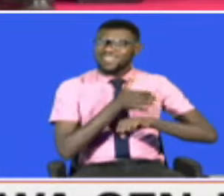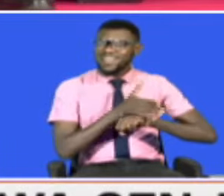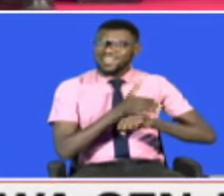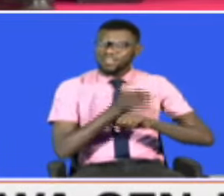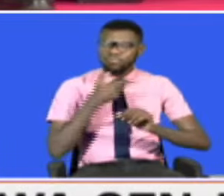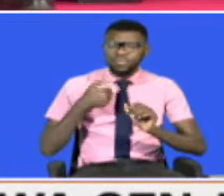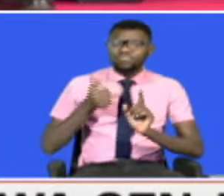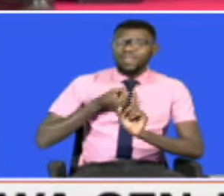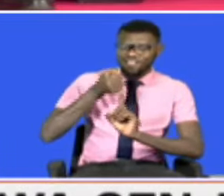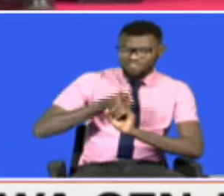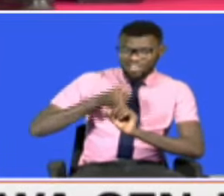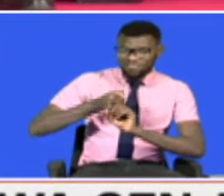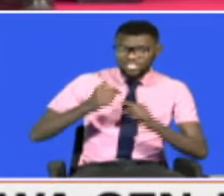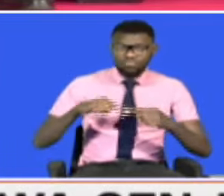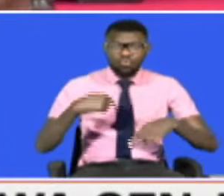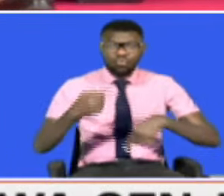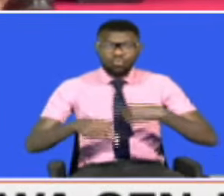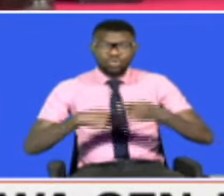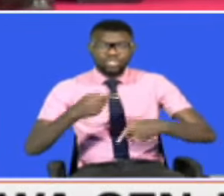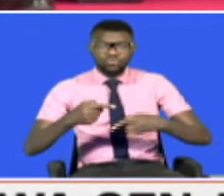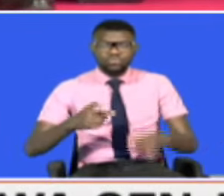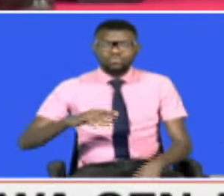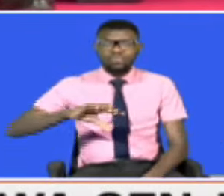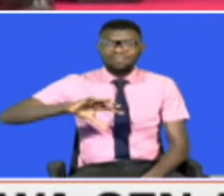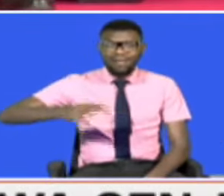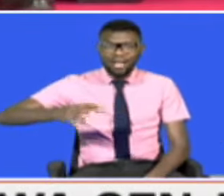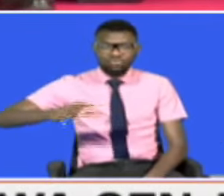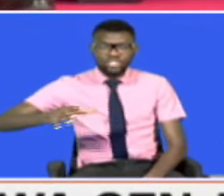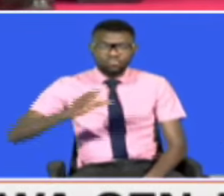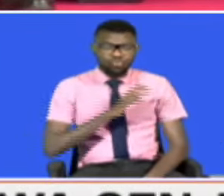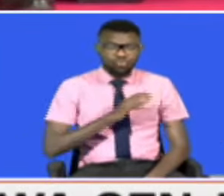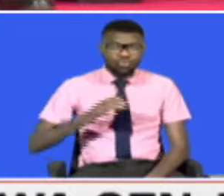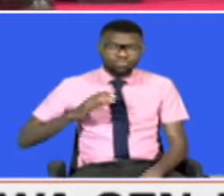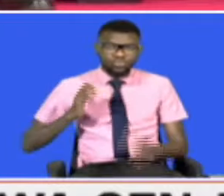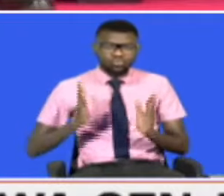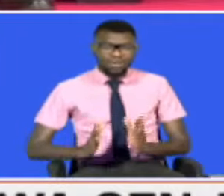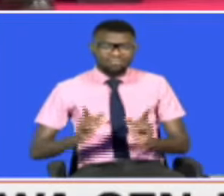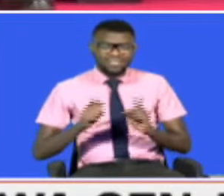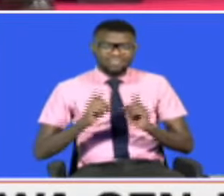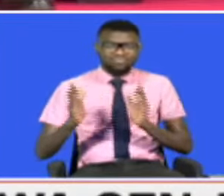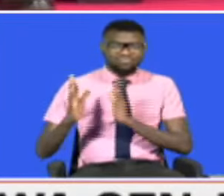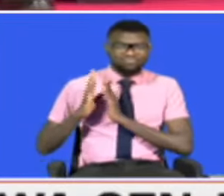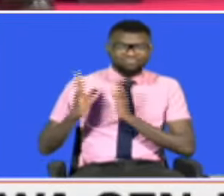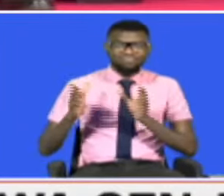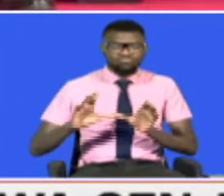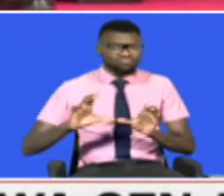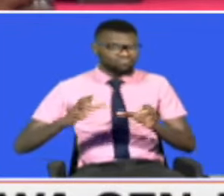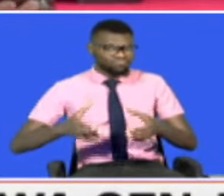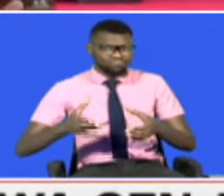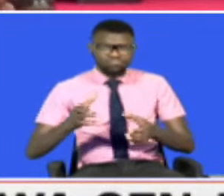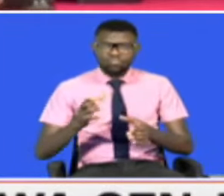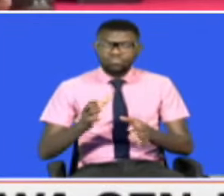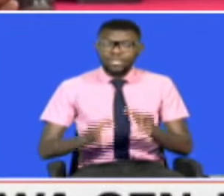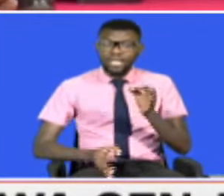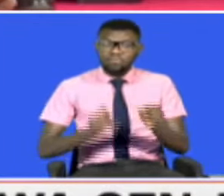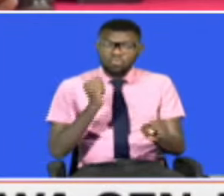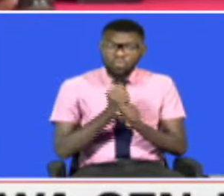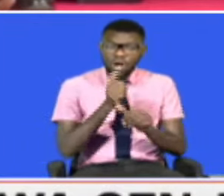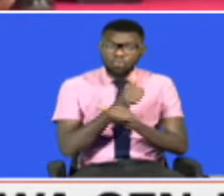And every county commissioner and his security team, if you don't do what is supposed to be done, will hold you